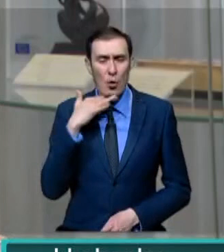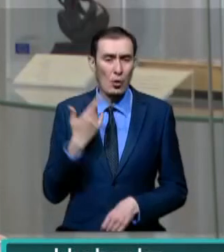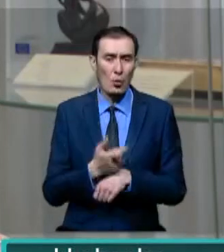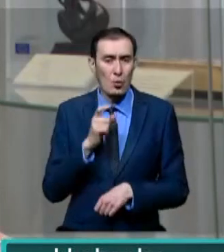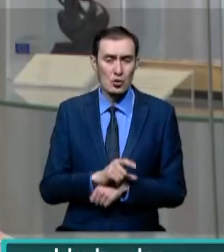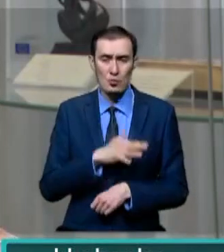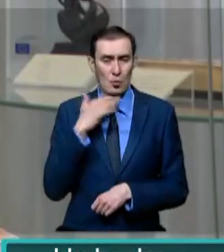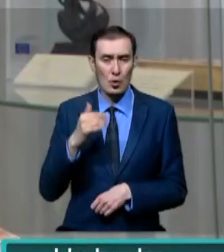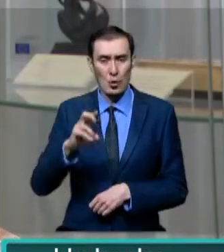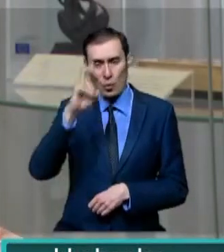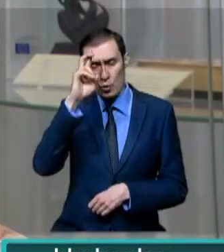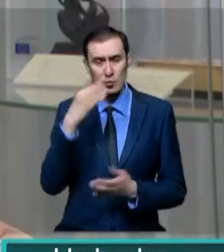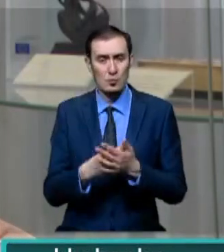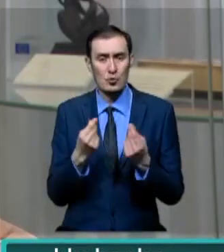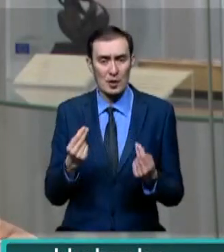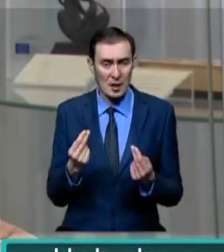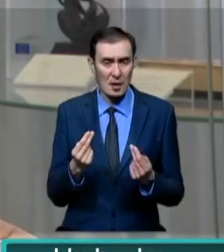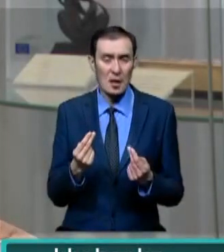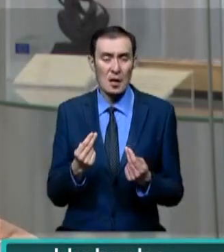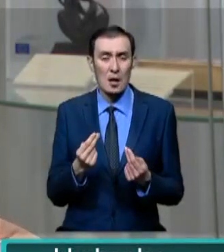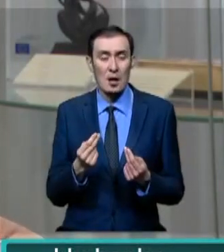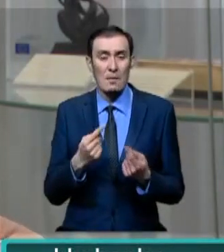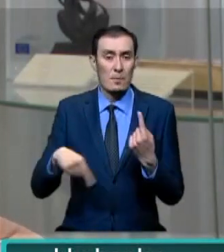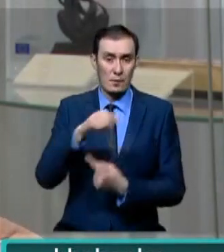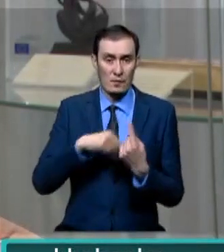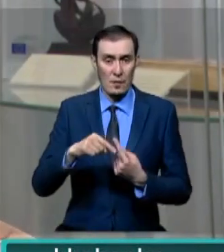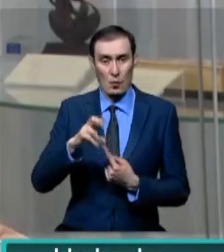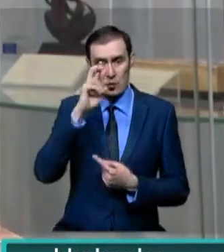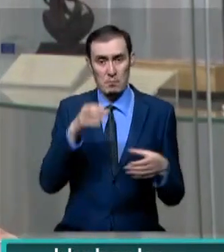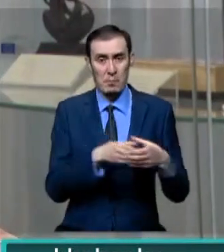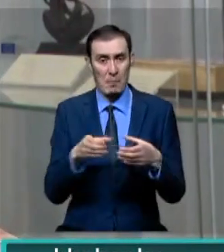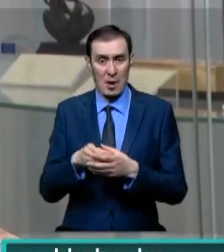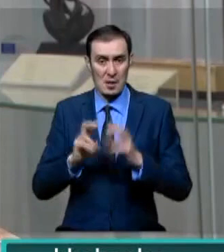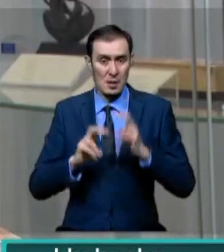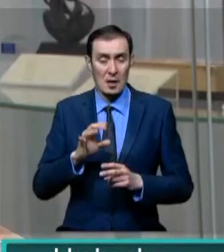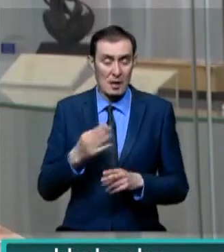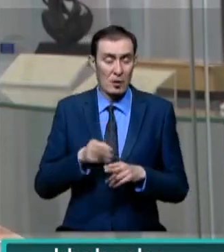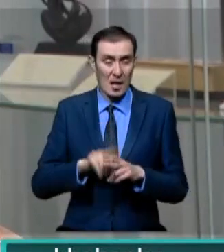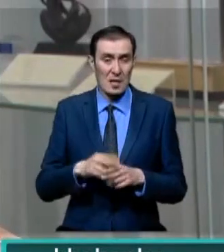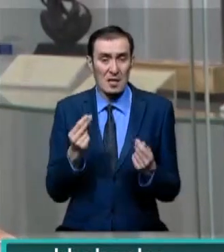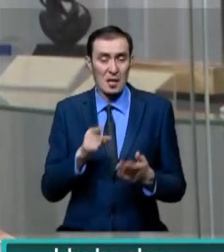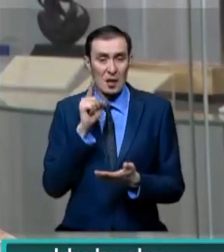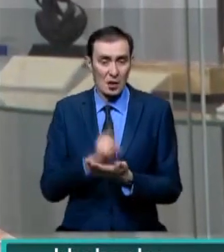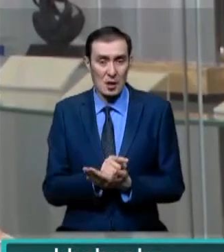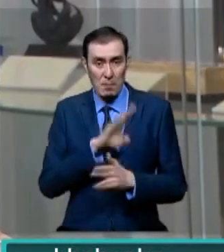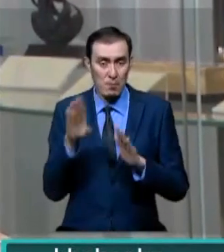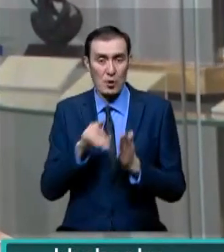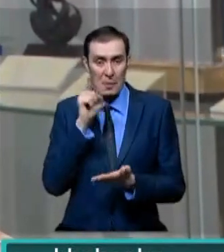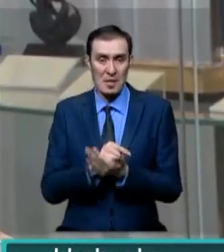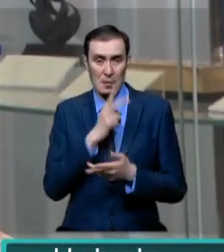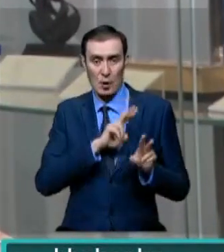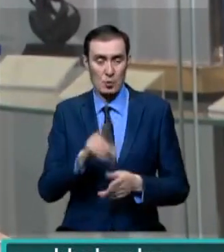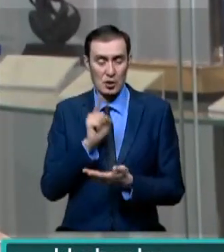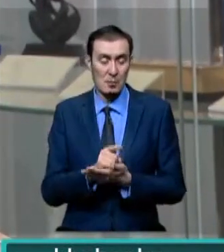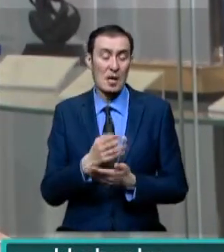много бюджетных государственных денег крутится в квазисекторе. И эти деньги должны подлежать обязательному контролю.